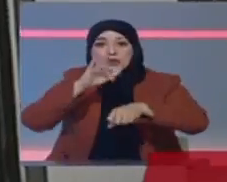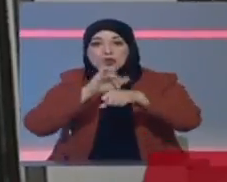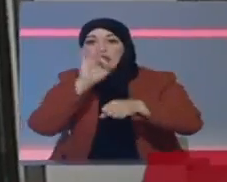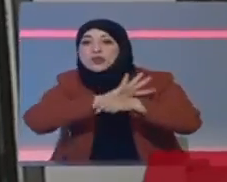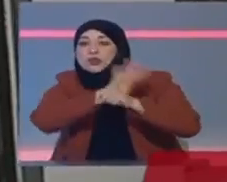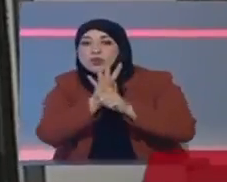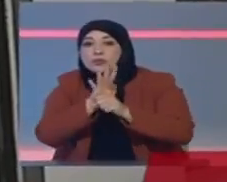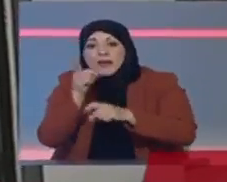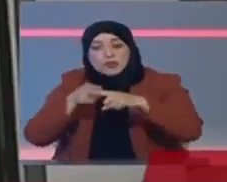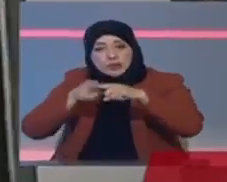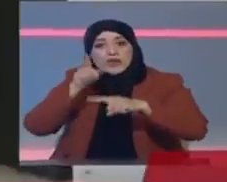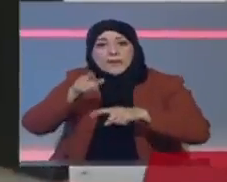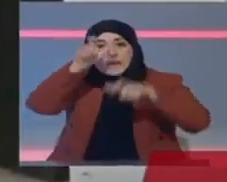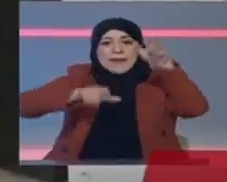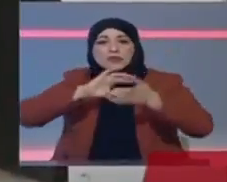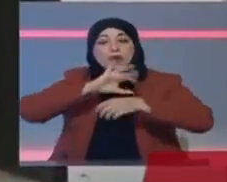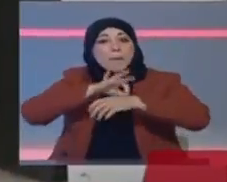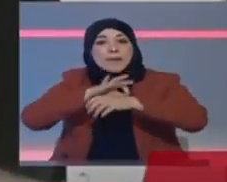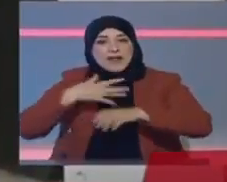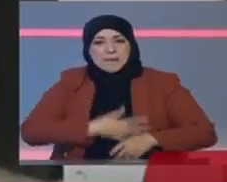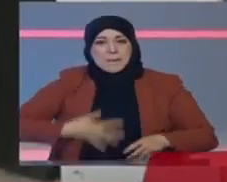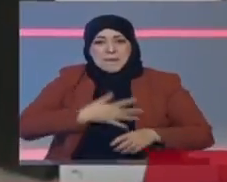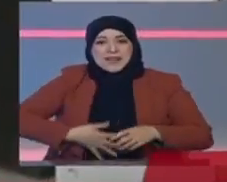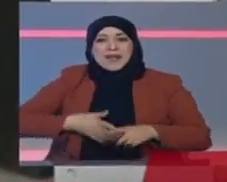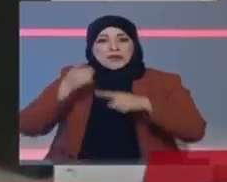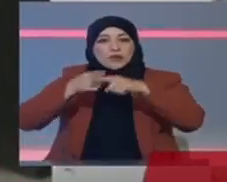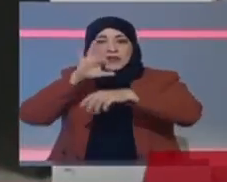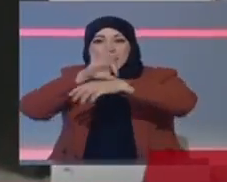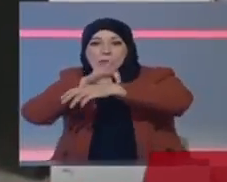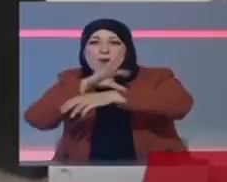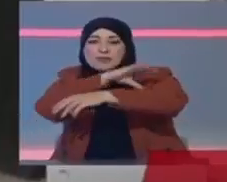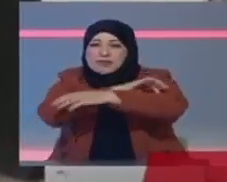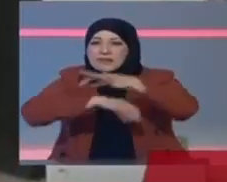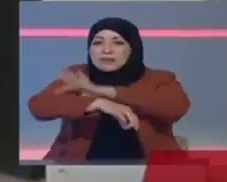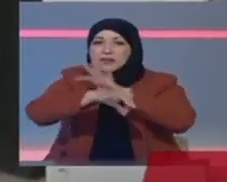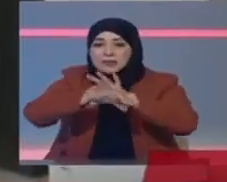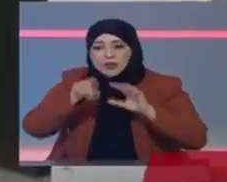يعانون من امراض باطنيه والتهاب المفاصل على اعتبار